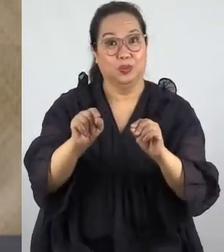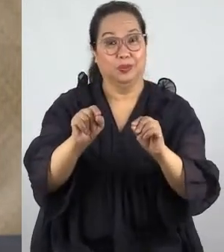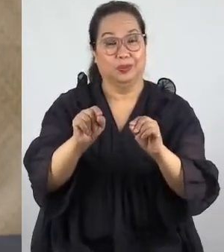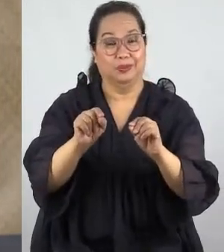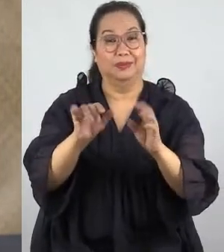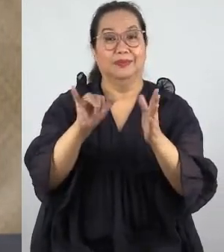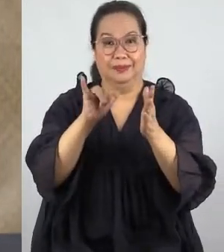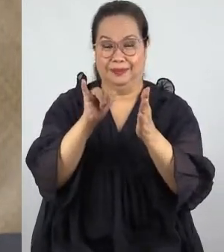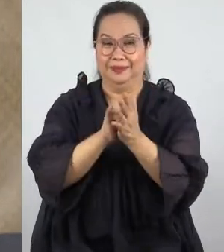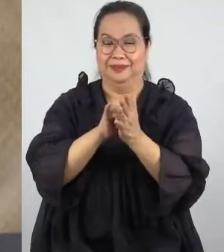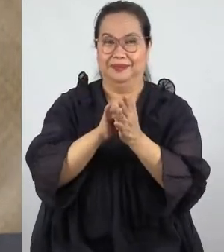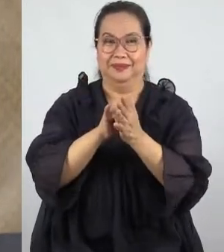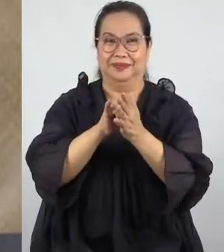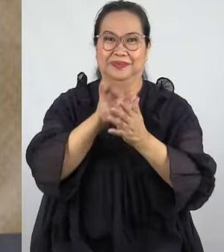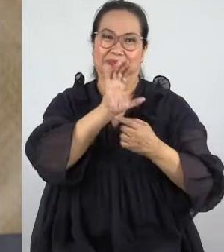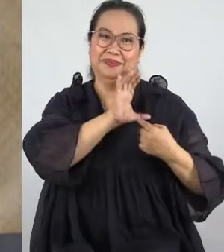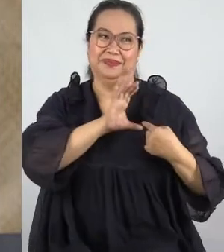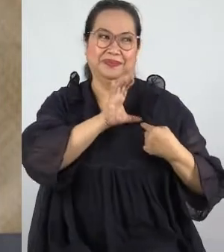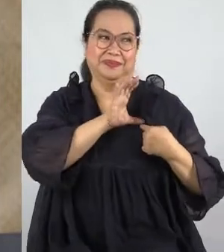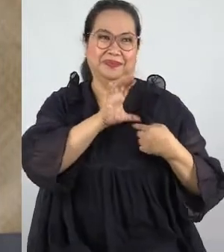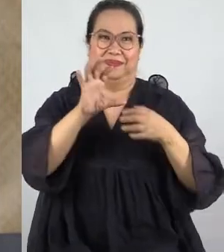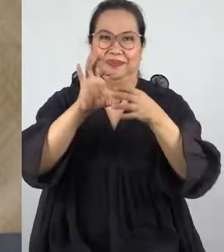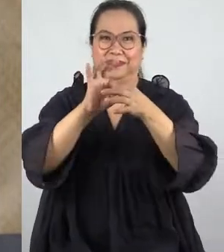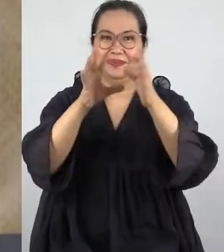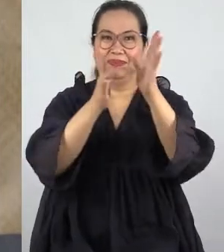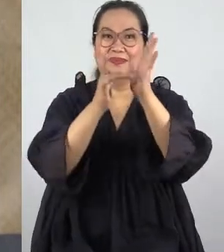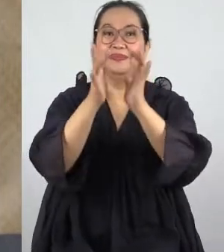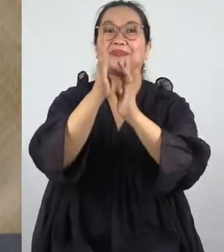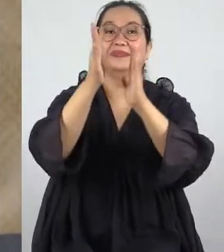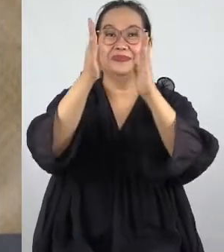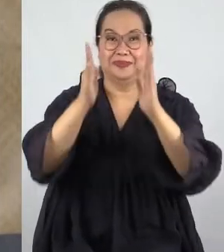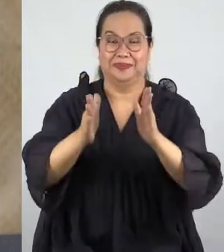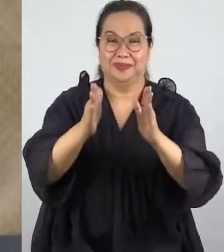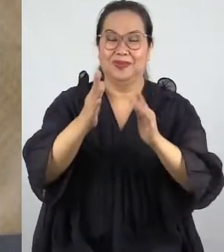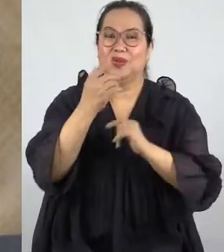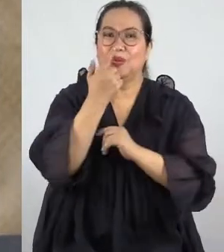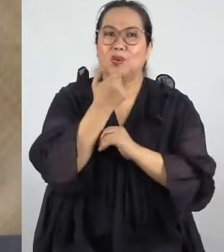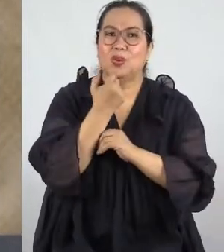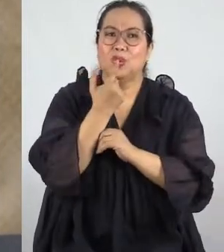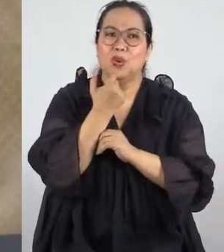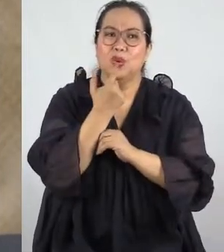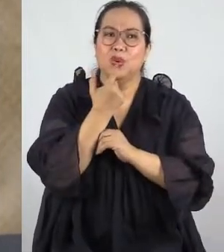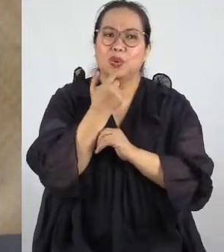Ganyan po ang ugali ng mga Kristiyano na parang